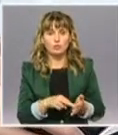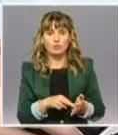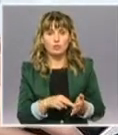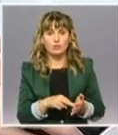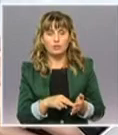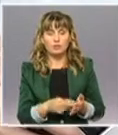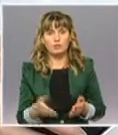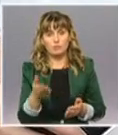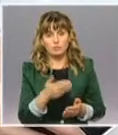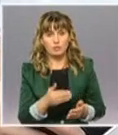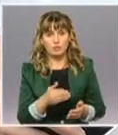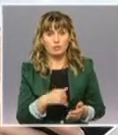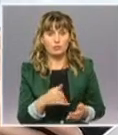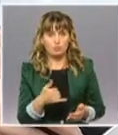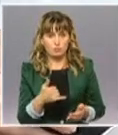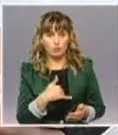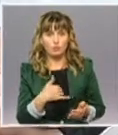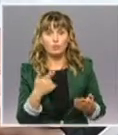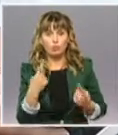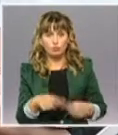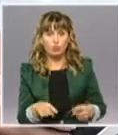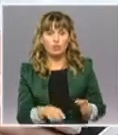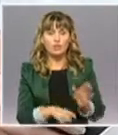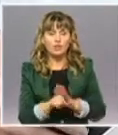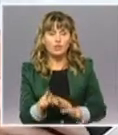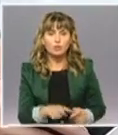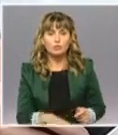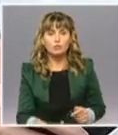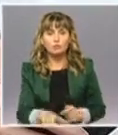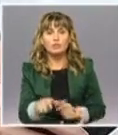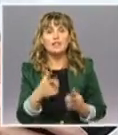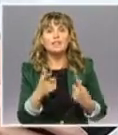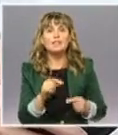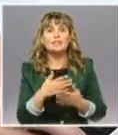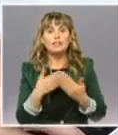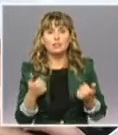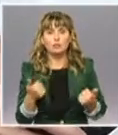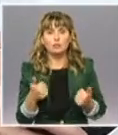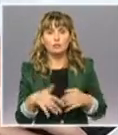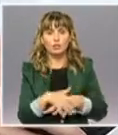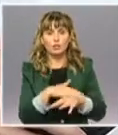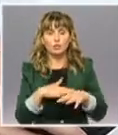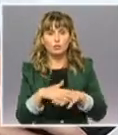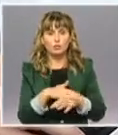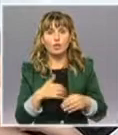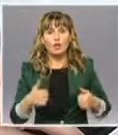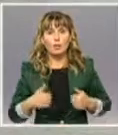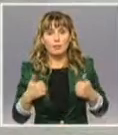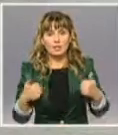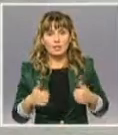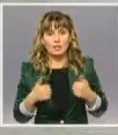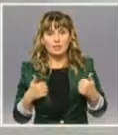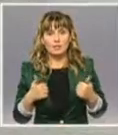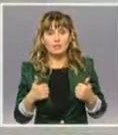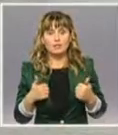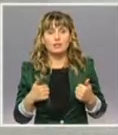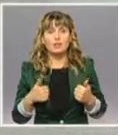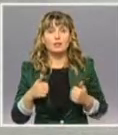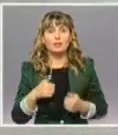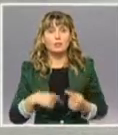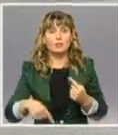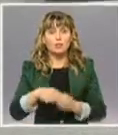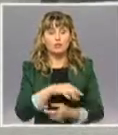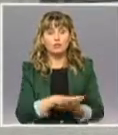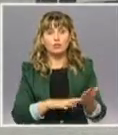мы пошли по другому маршруту, во-первых. Мы пошли по тем участкам, где нету населенных пунктов, постарались обойти. Протяженность кольцевой